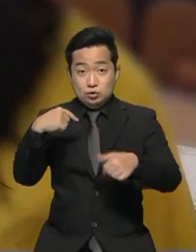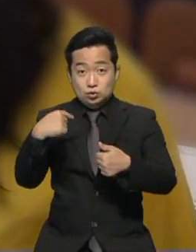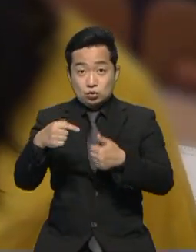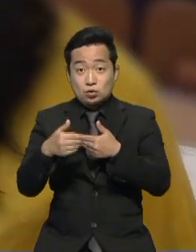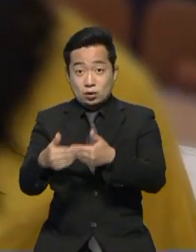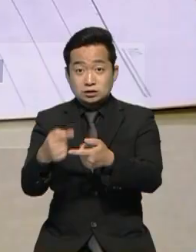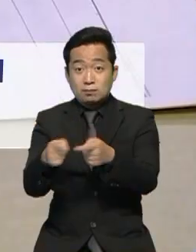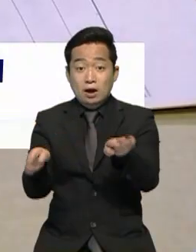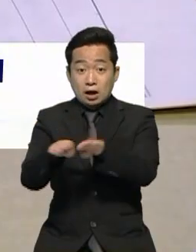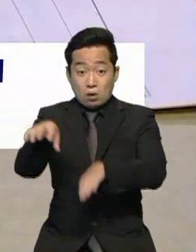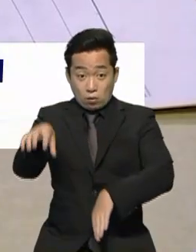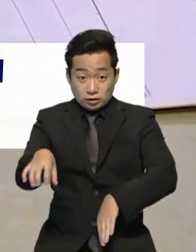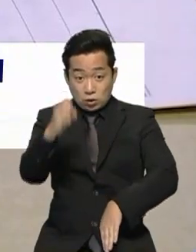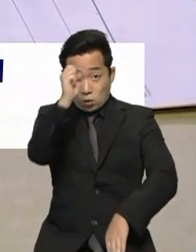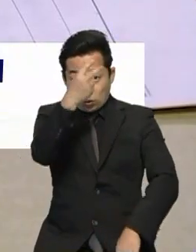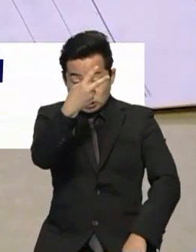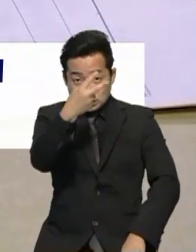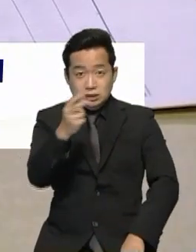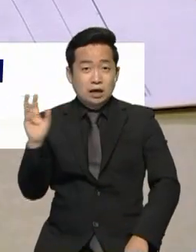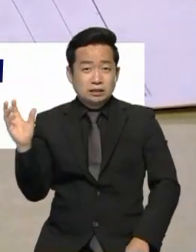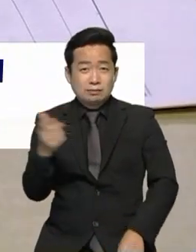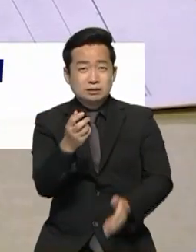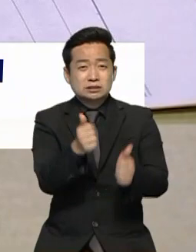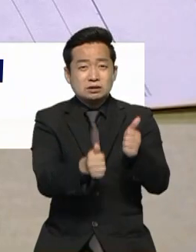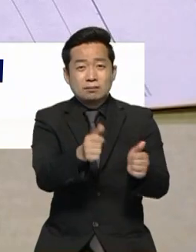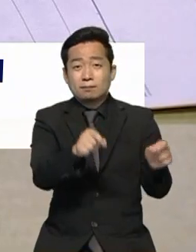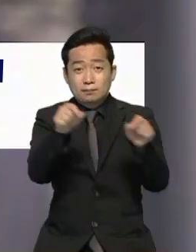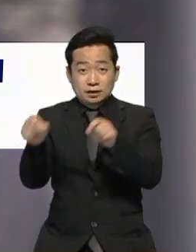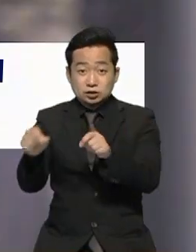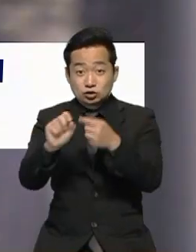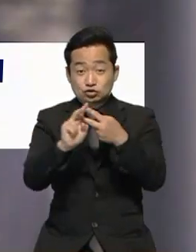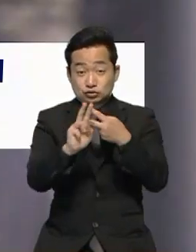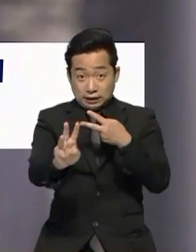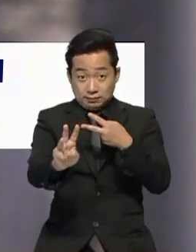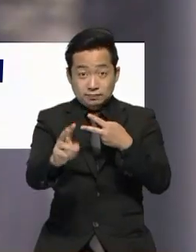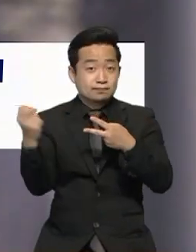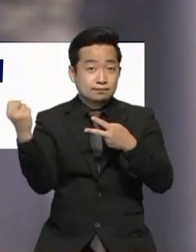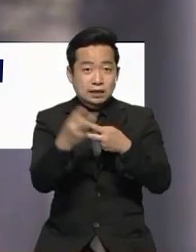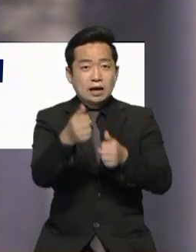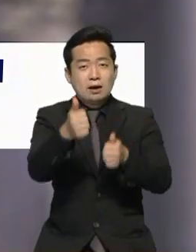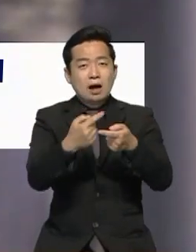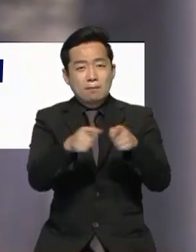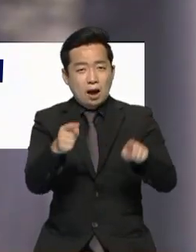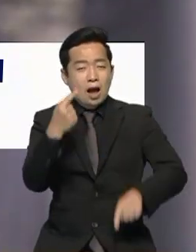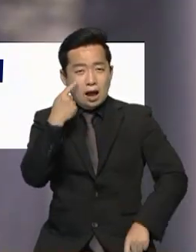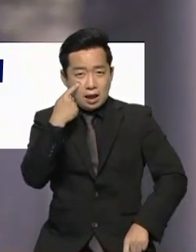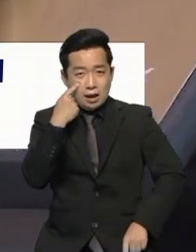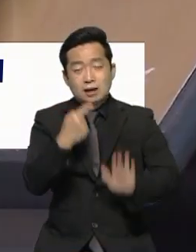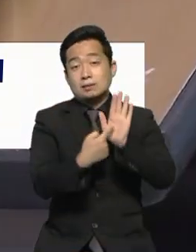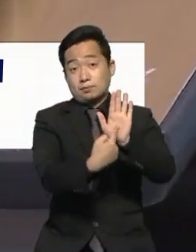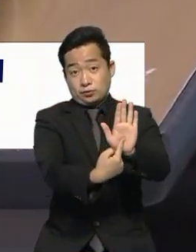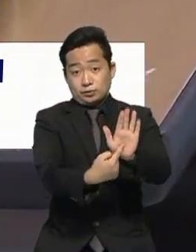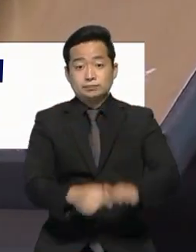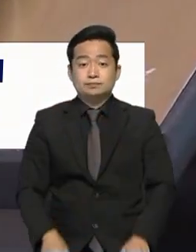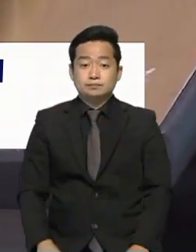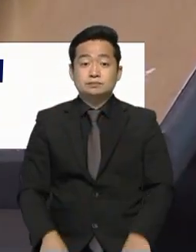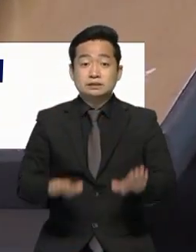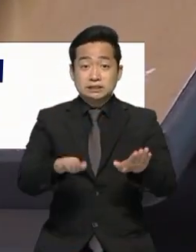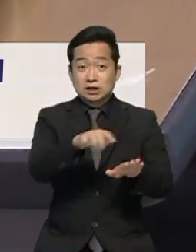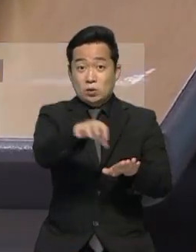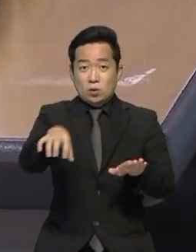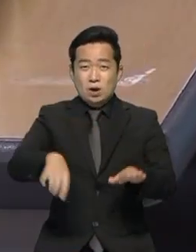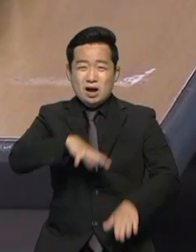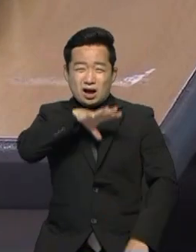한국교육과정평가원은 고2뿐 아니라 태풍으로 시험이 연기된 중3까지 다시 평가를 진행하겠다고 밝혔는데